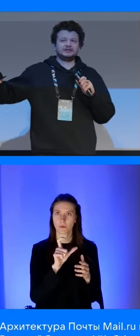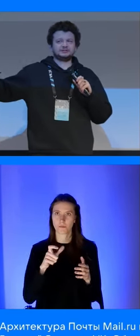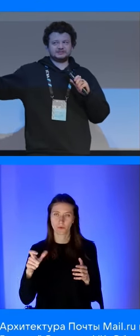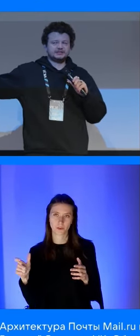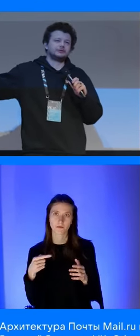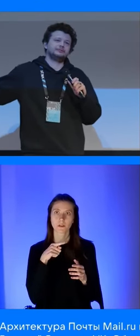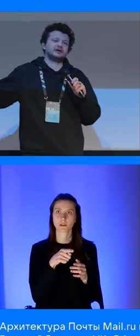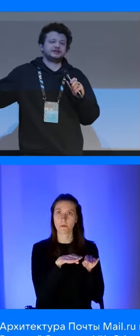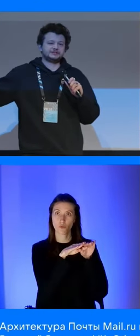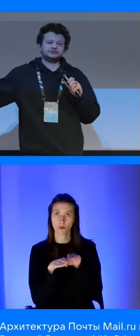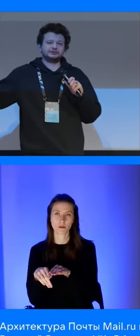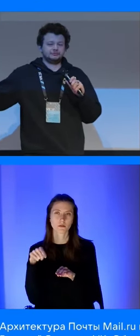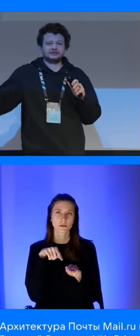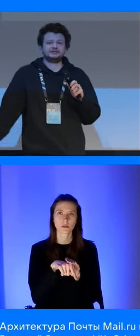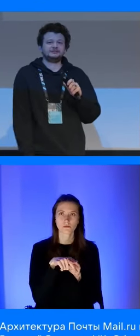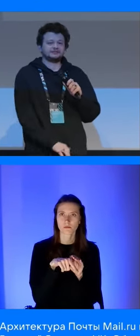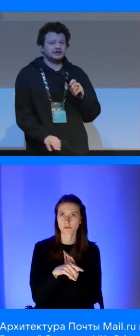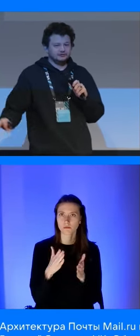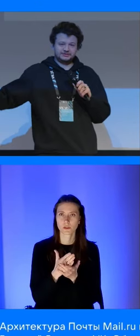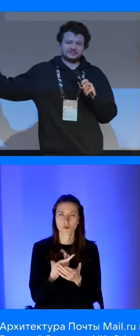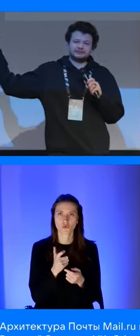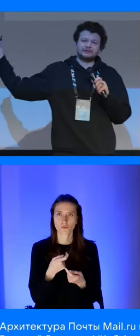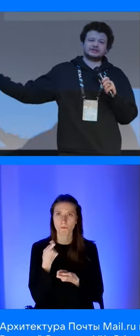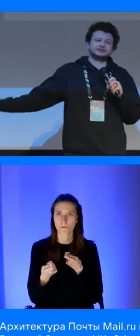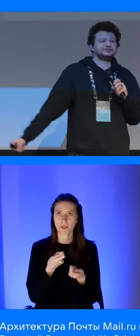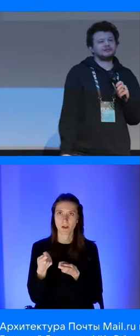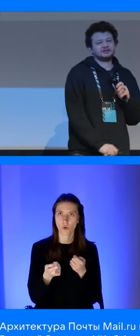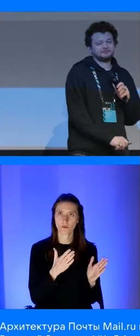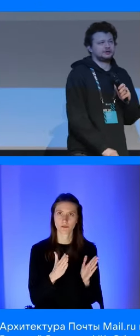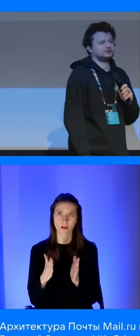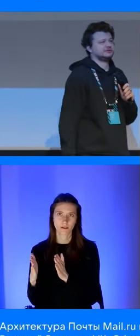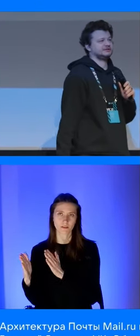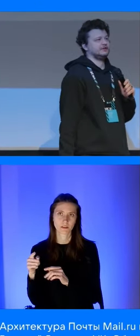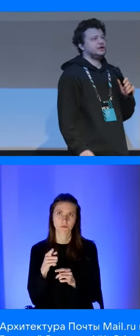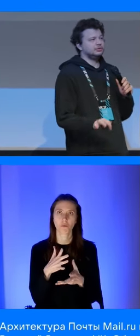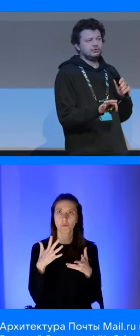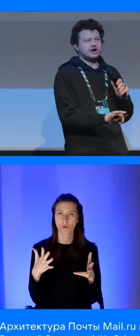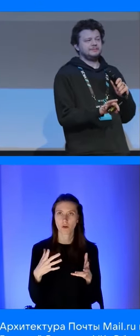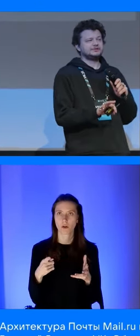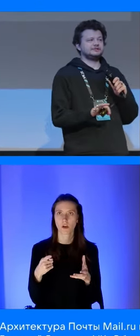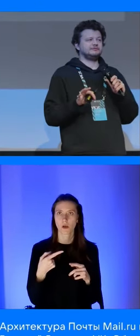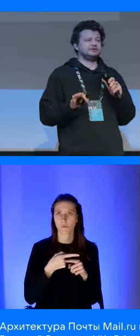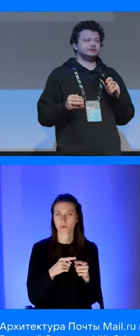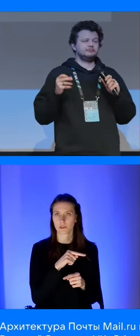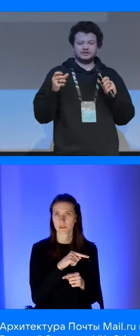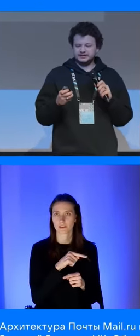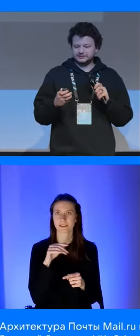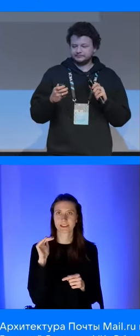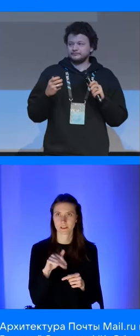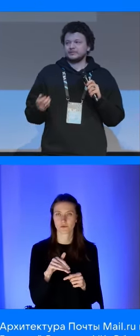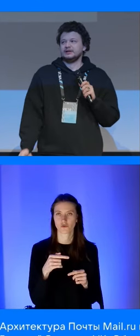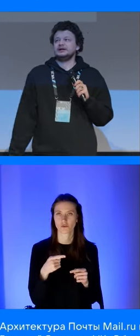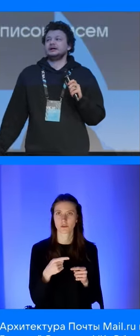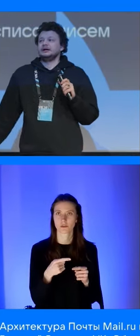этим монолитом стоит огромное количество еще микросервисов, вот те самые 1500 компонентов, про которые я рассказывал, но API-шки в